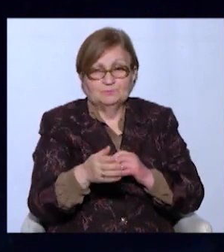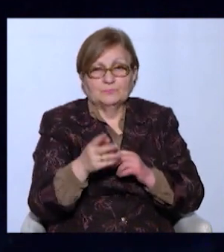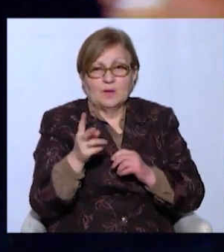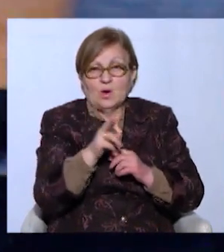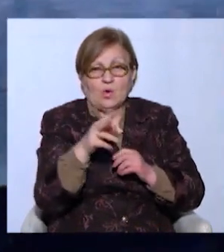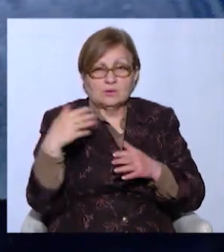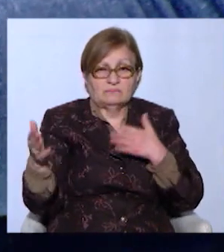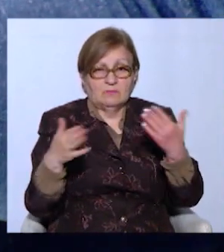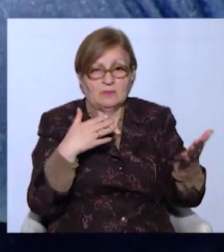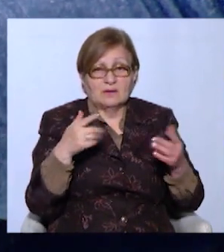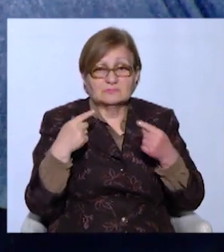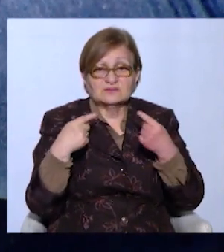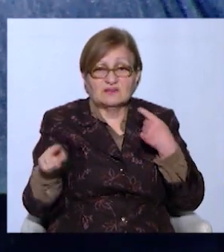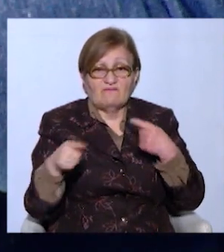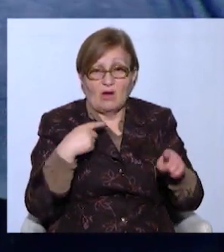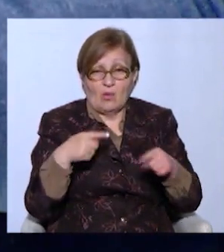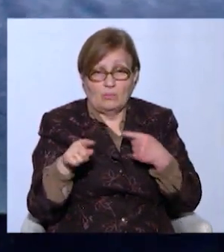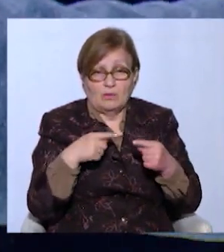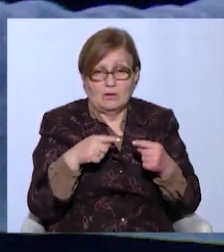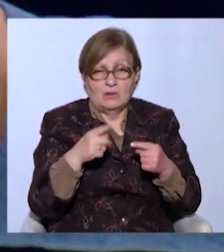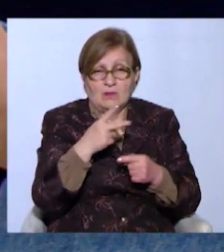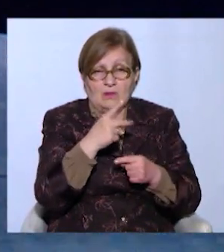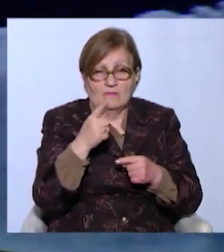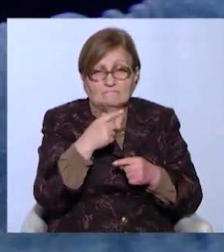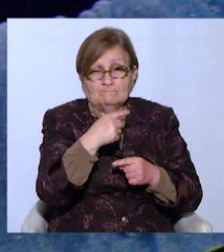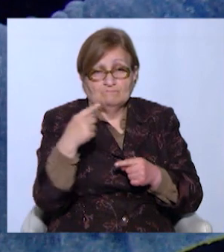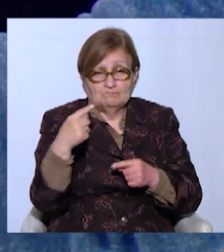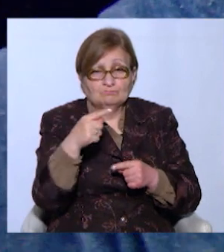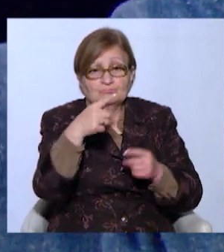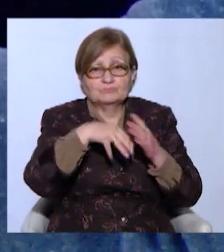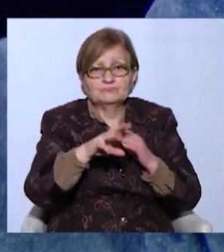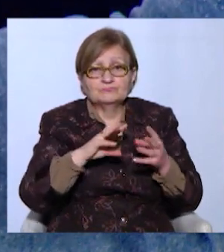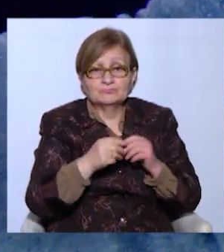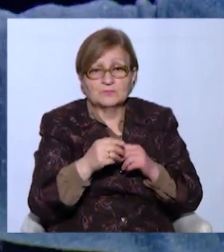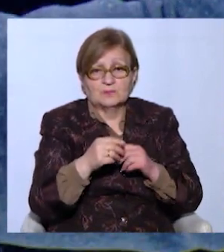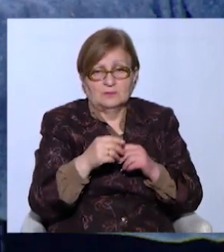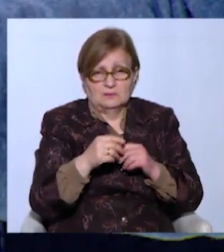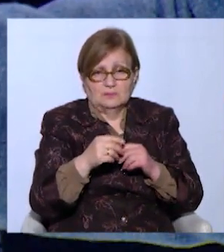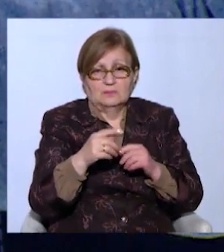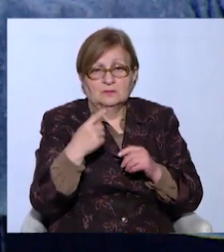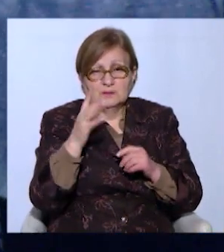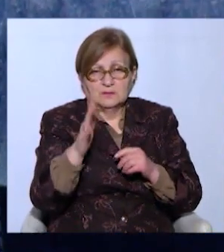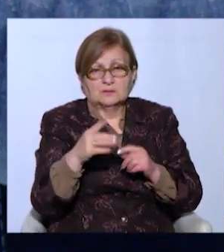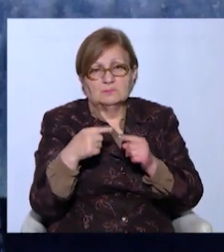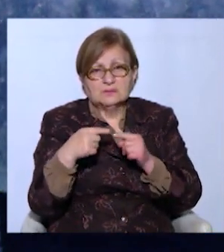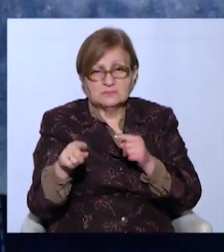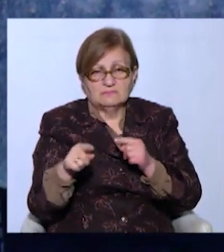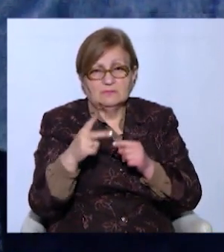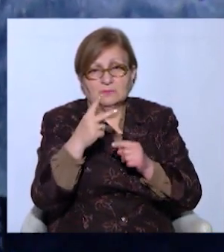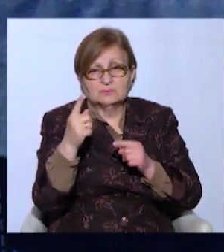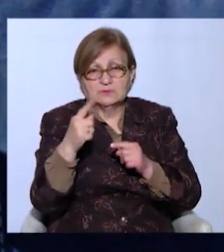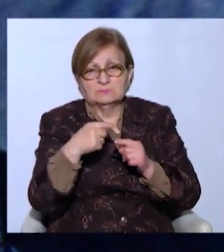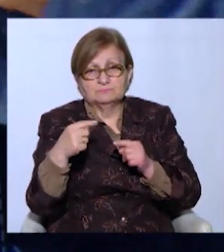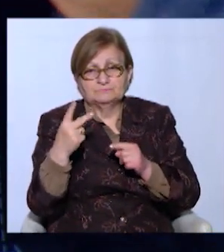მხარესთვის კვადრატების სხვაობა, სხვაობის ფორმულა 21 მინუს X-ისა და X-ის ჯამი 21-ია, სხვაობა კი 21 მინუს